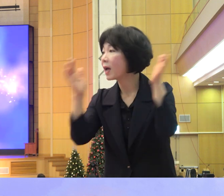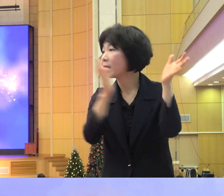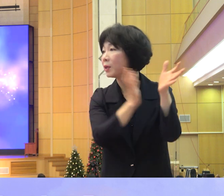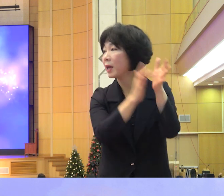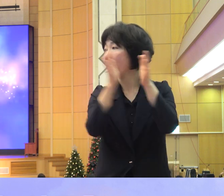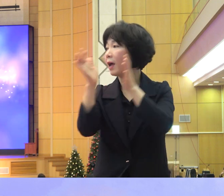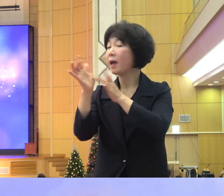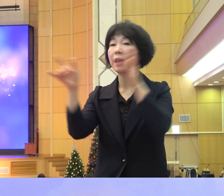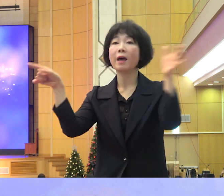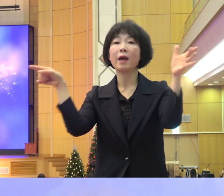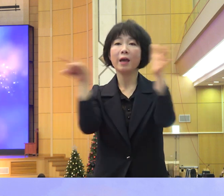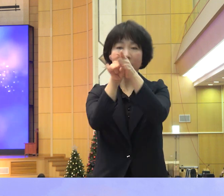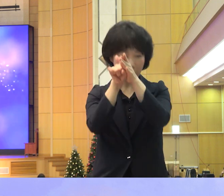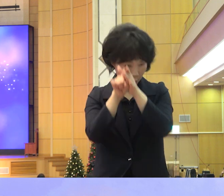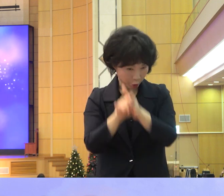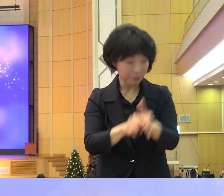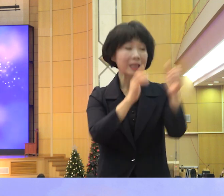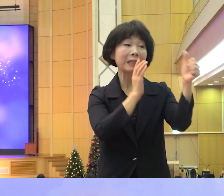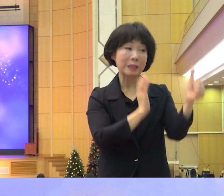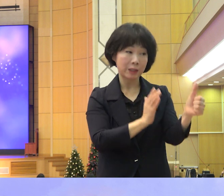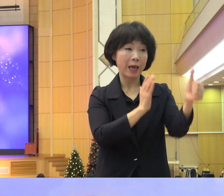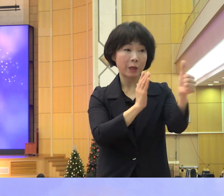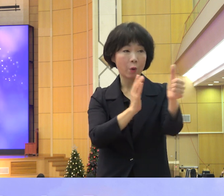믿으세요. 예수